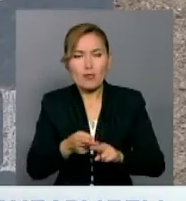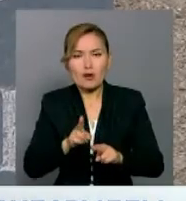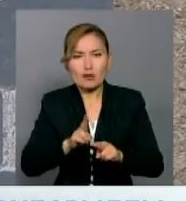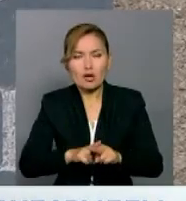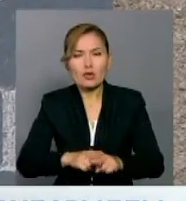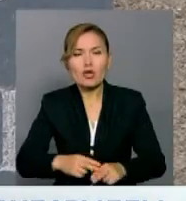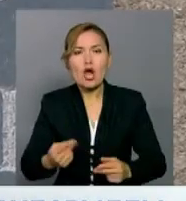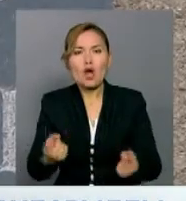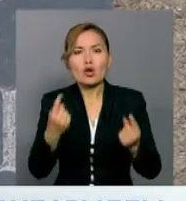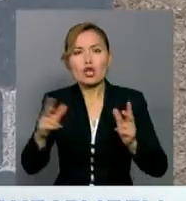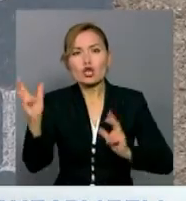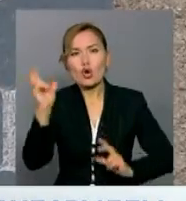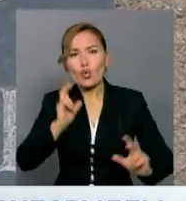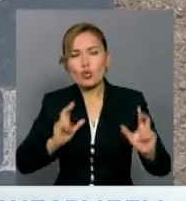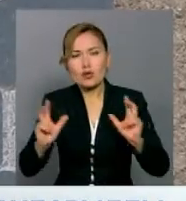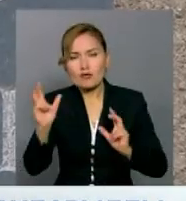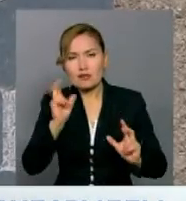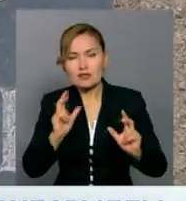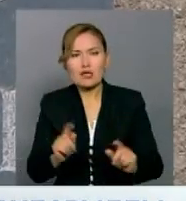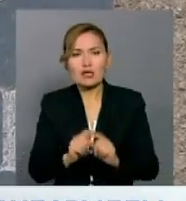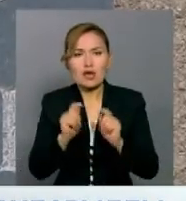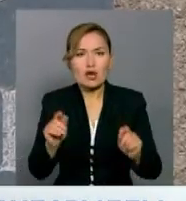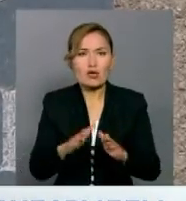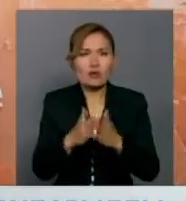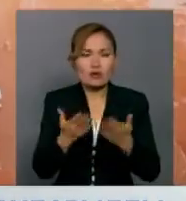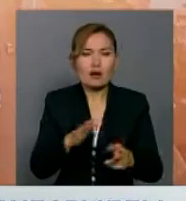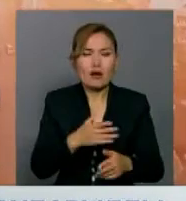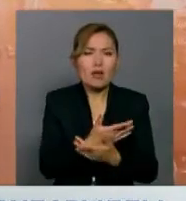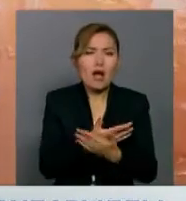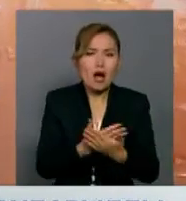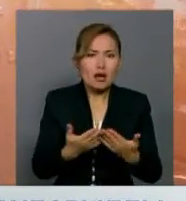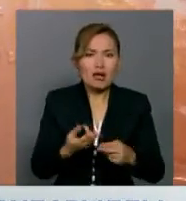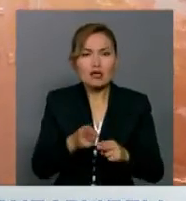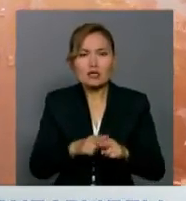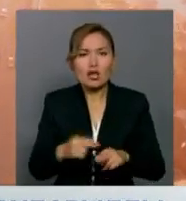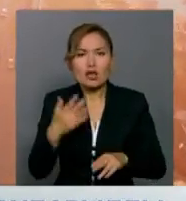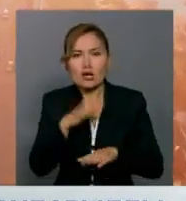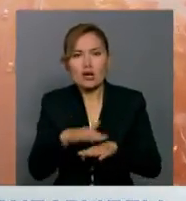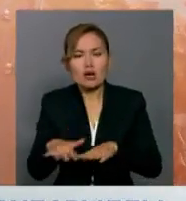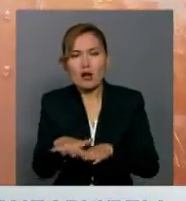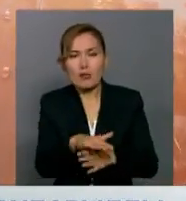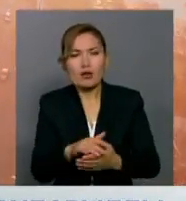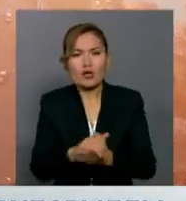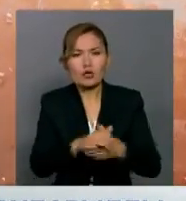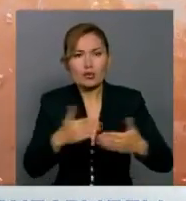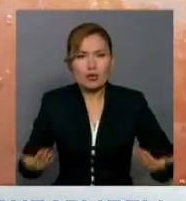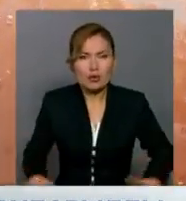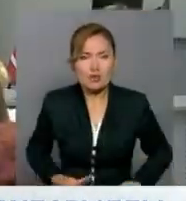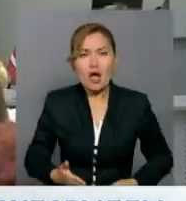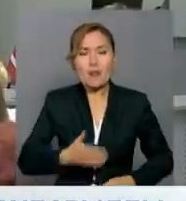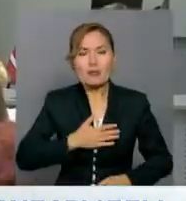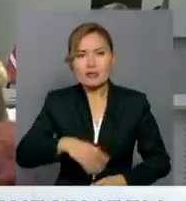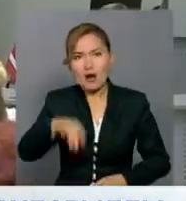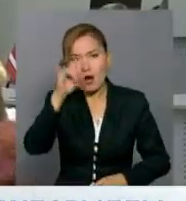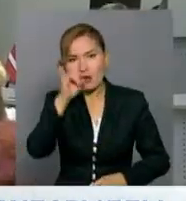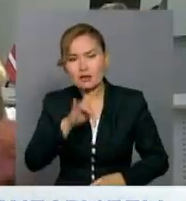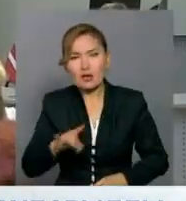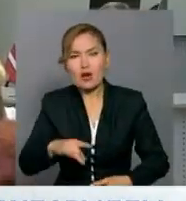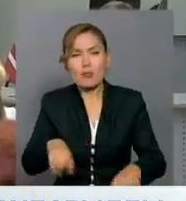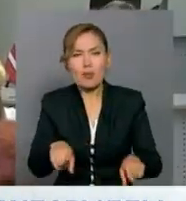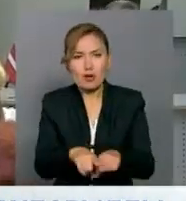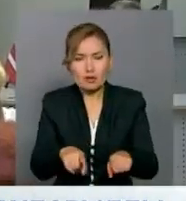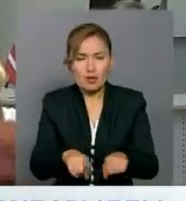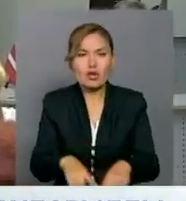жетекші университетте өтті. Оқу орны орналасқан шаһарда сан түрлі ұлттың өкілдері тату тәтті тірлік етеді. Біздің еліміз секілді бұл аймақта